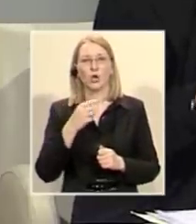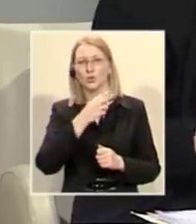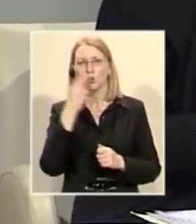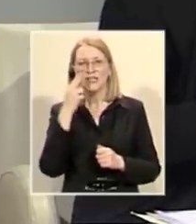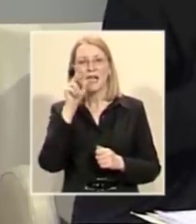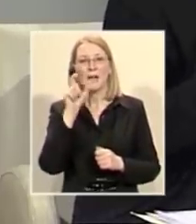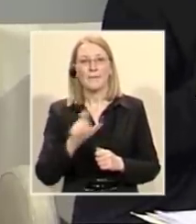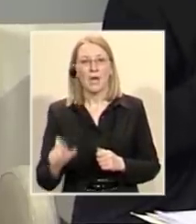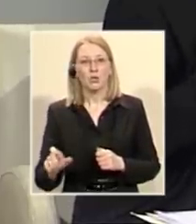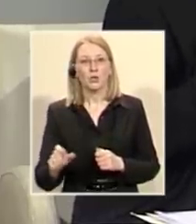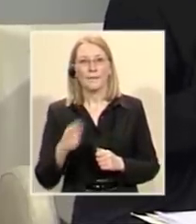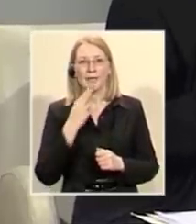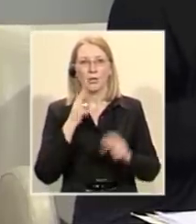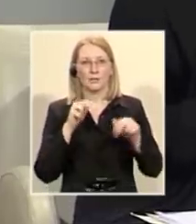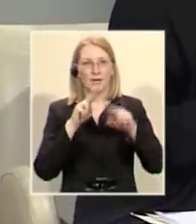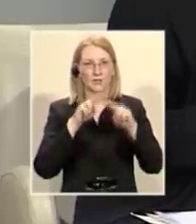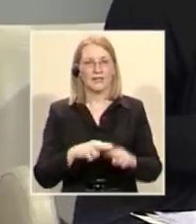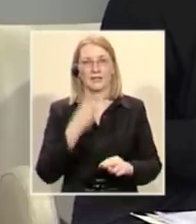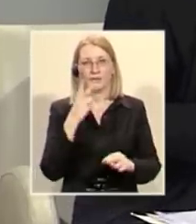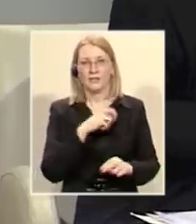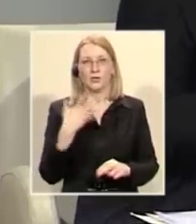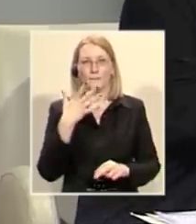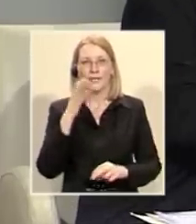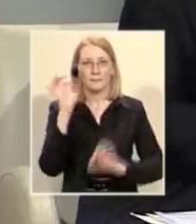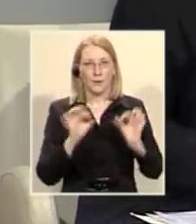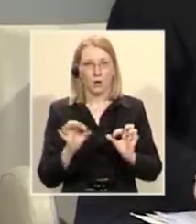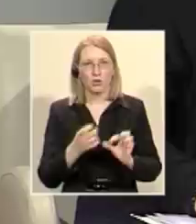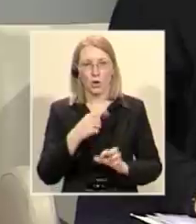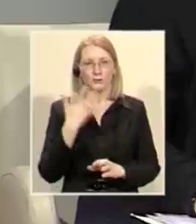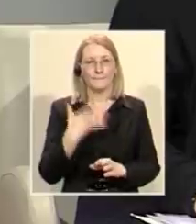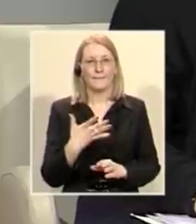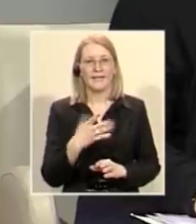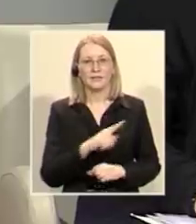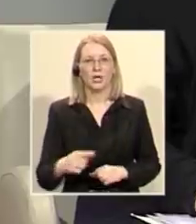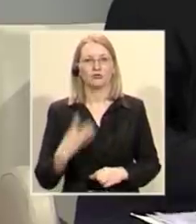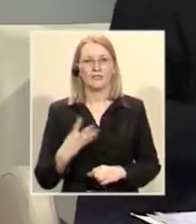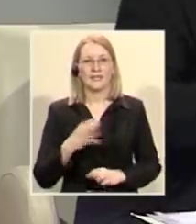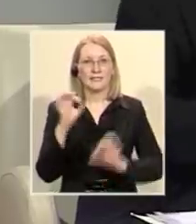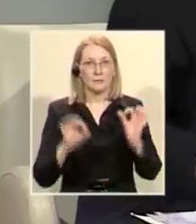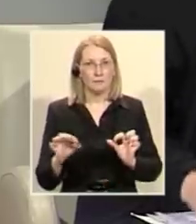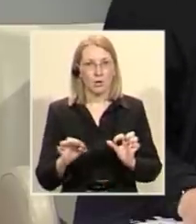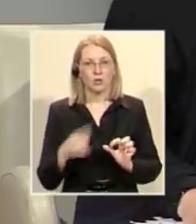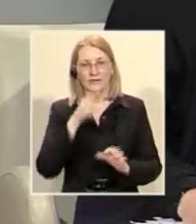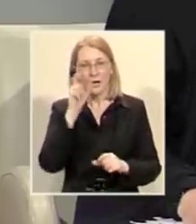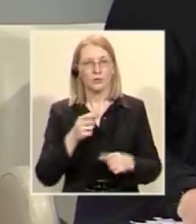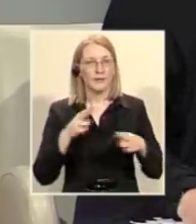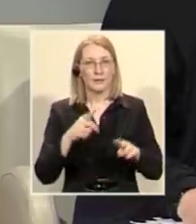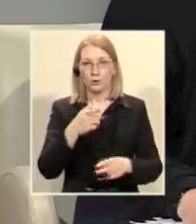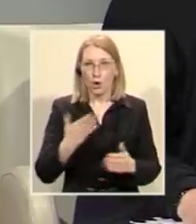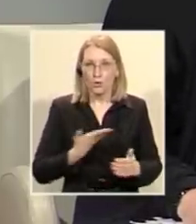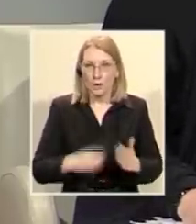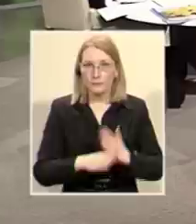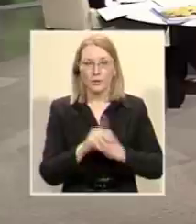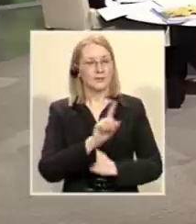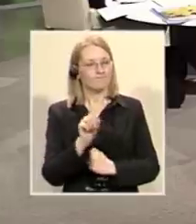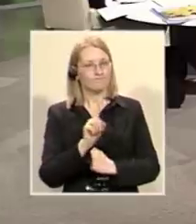osobe koje imaju ostatak vida do 5%. Od 5% do 40% te osobe ne mogu to dobiti. Znači, u ovom